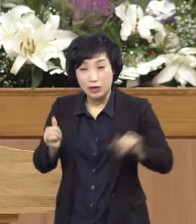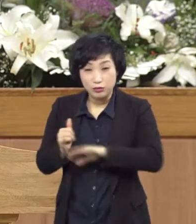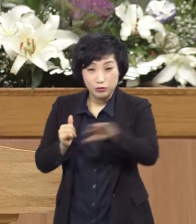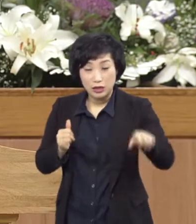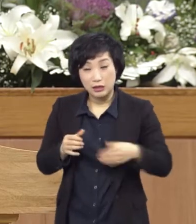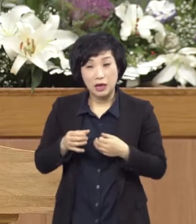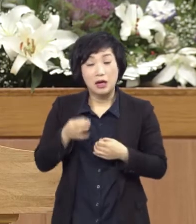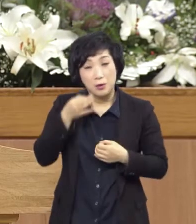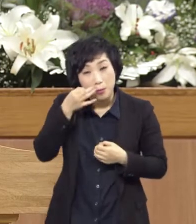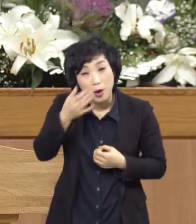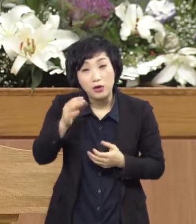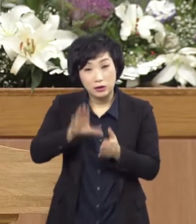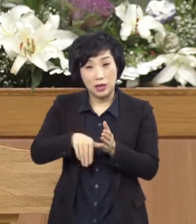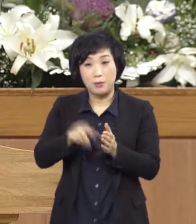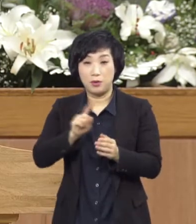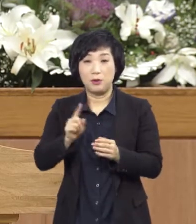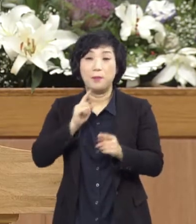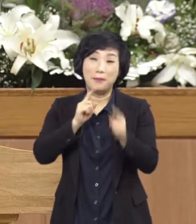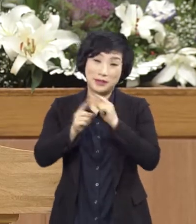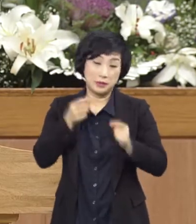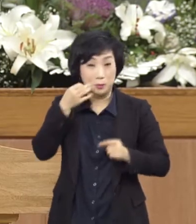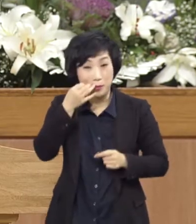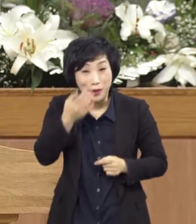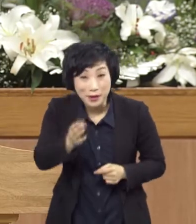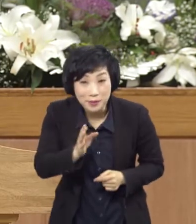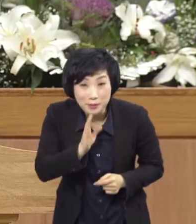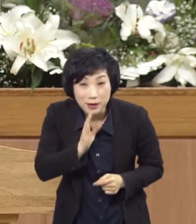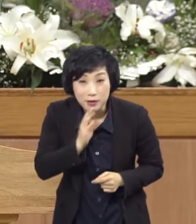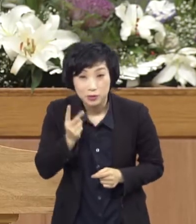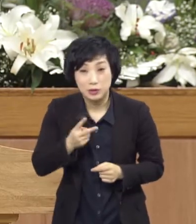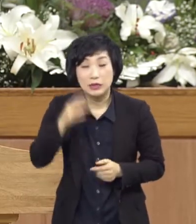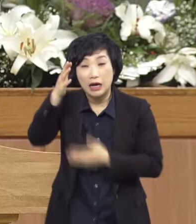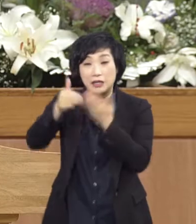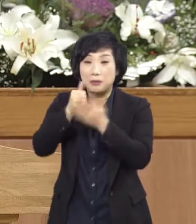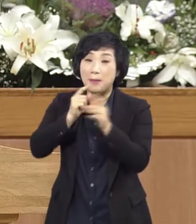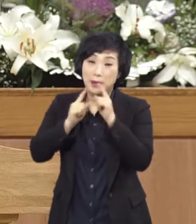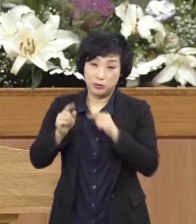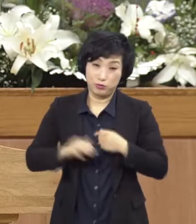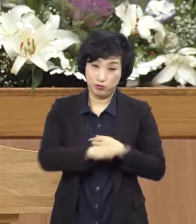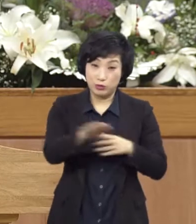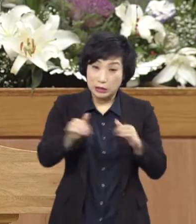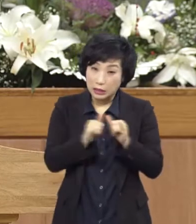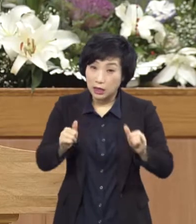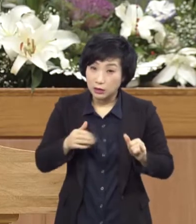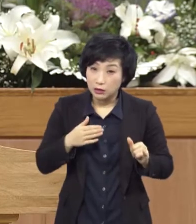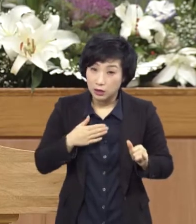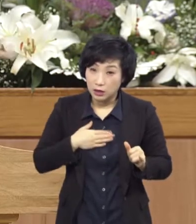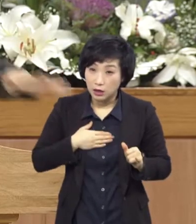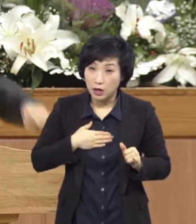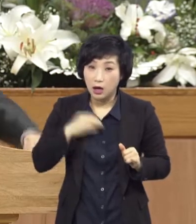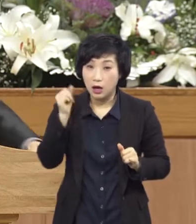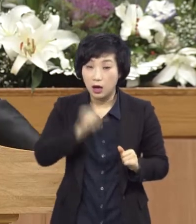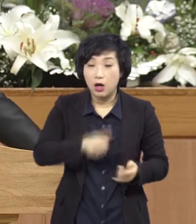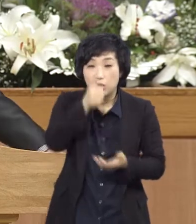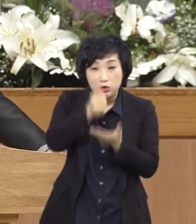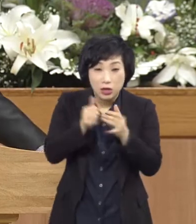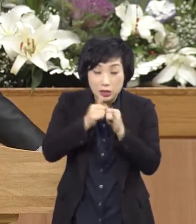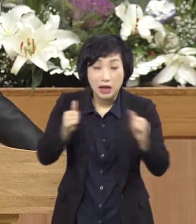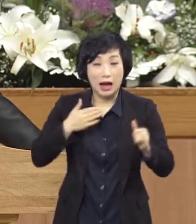나타낼 때 말씀으로 나타내시고 그 말씀이 우리가 죄인인 걸 다 깨닫게